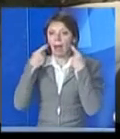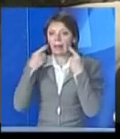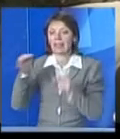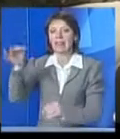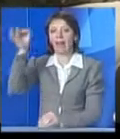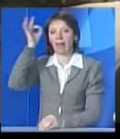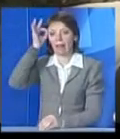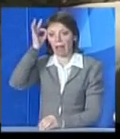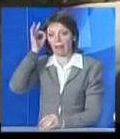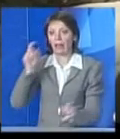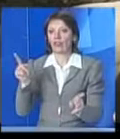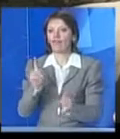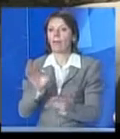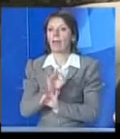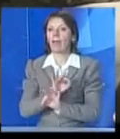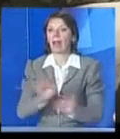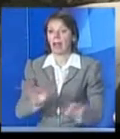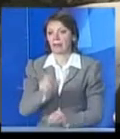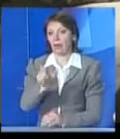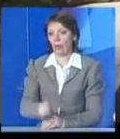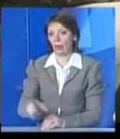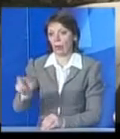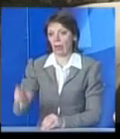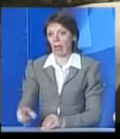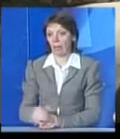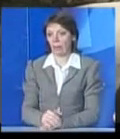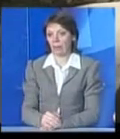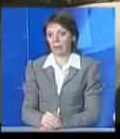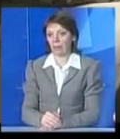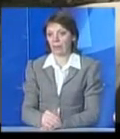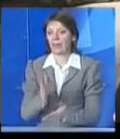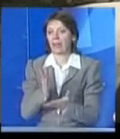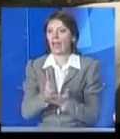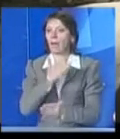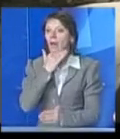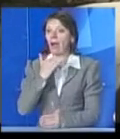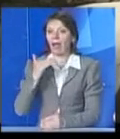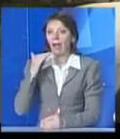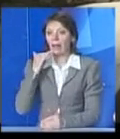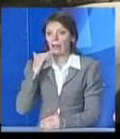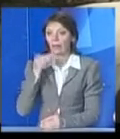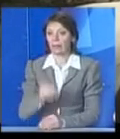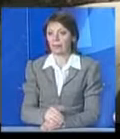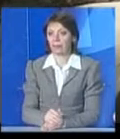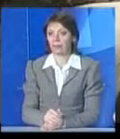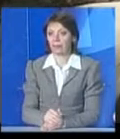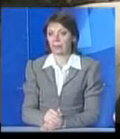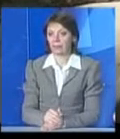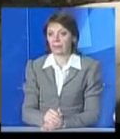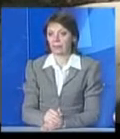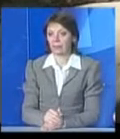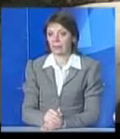нагадати, що прекрасних людей на світі є багато, на то серце,